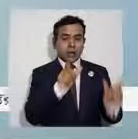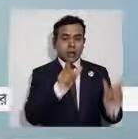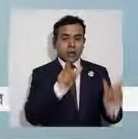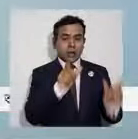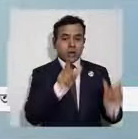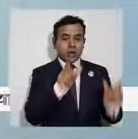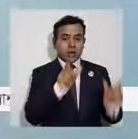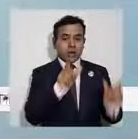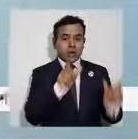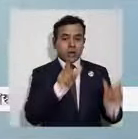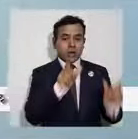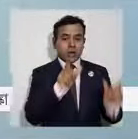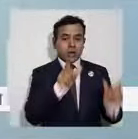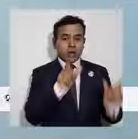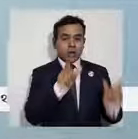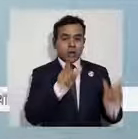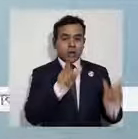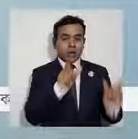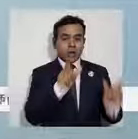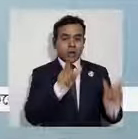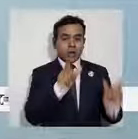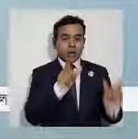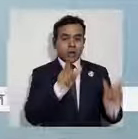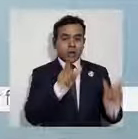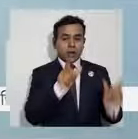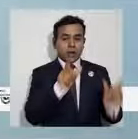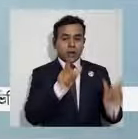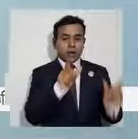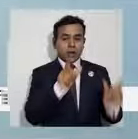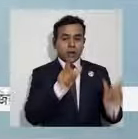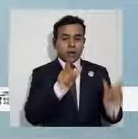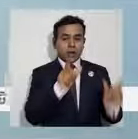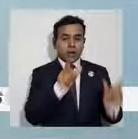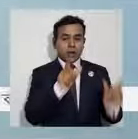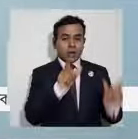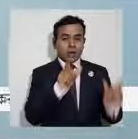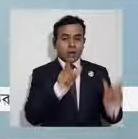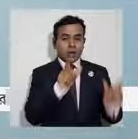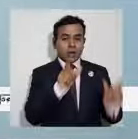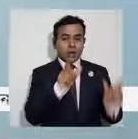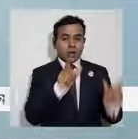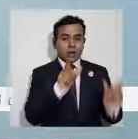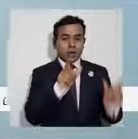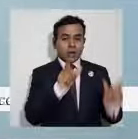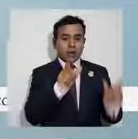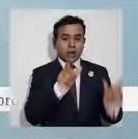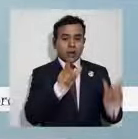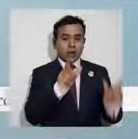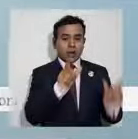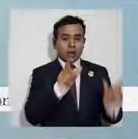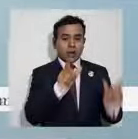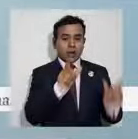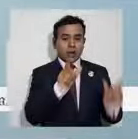হয়েছে এবং মোট স্ক্রিনিং গত 24 ঘন্টায় 397 জন এবং এ পর্যন্ত